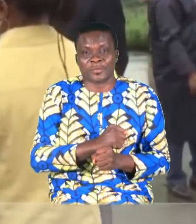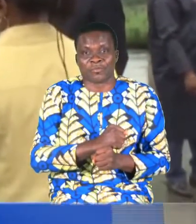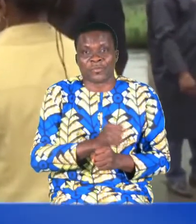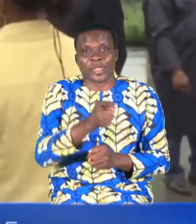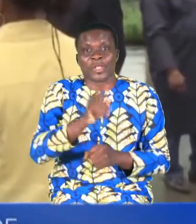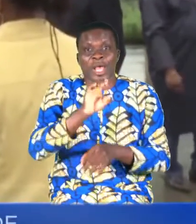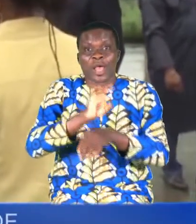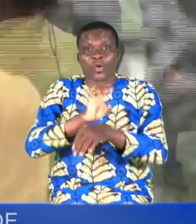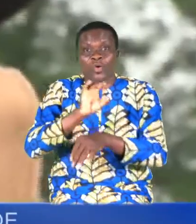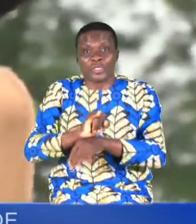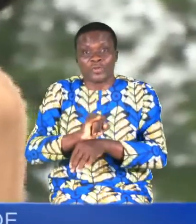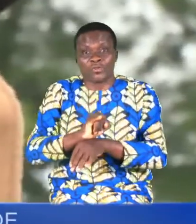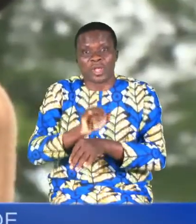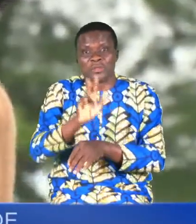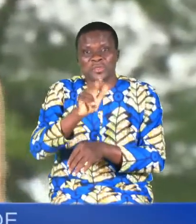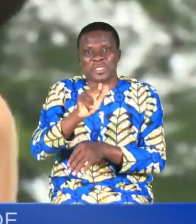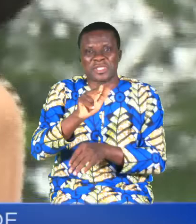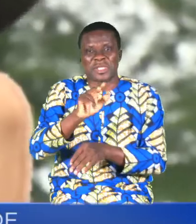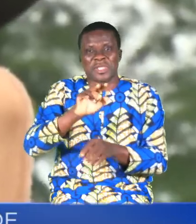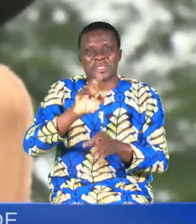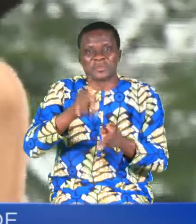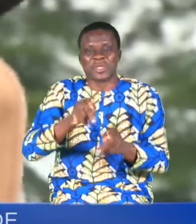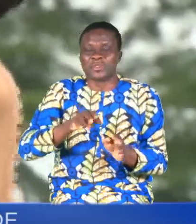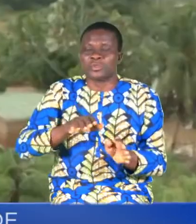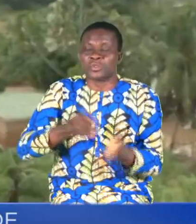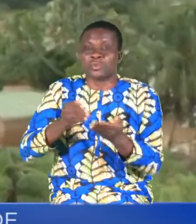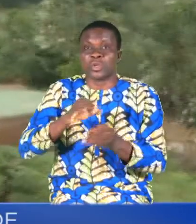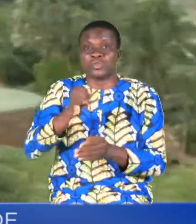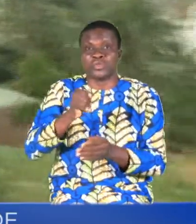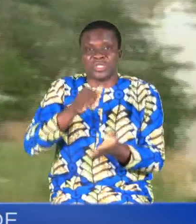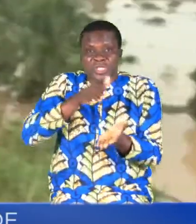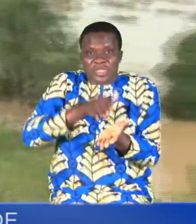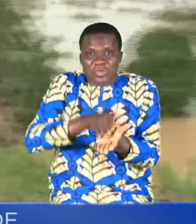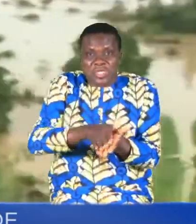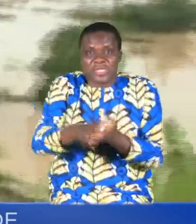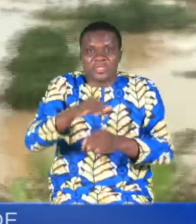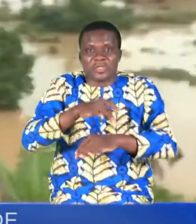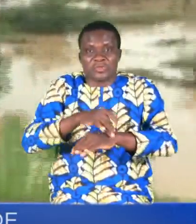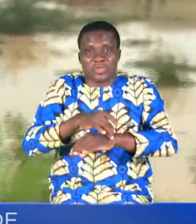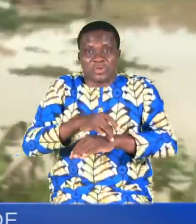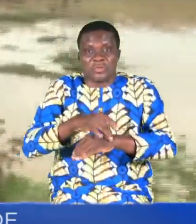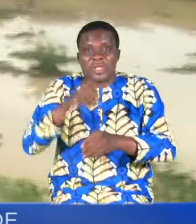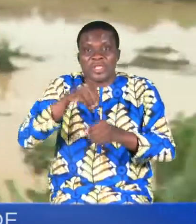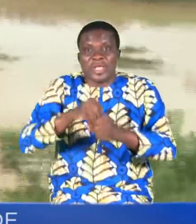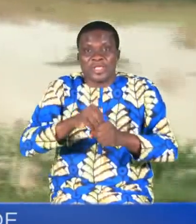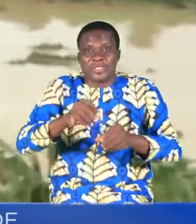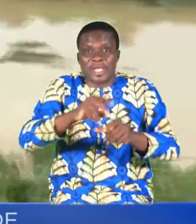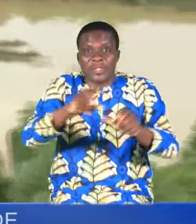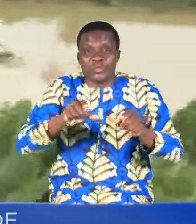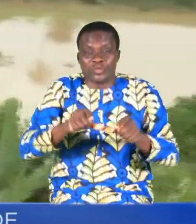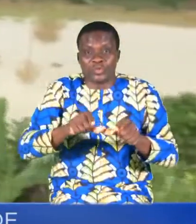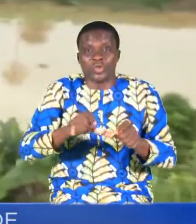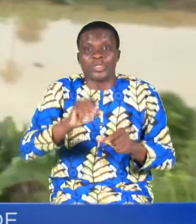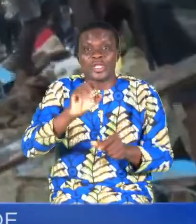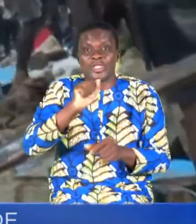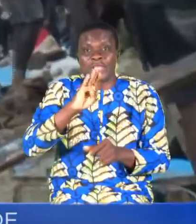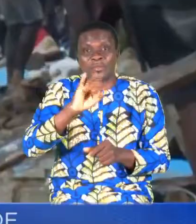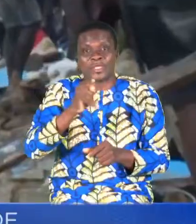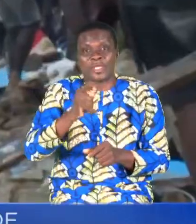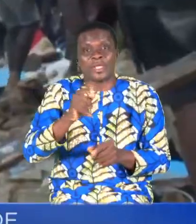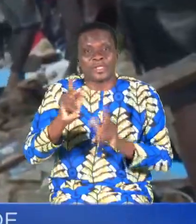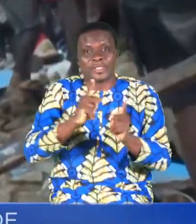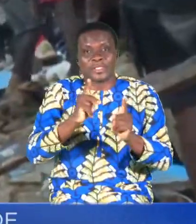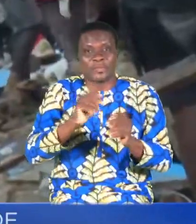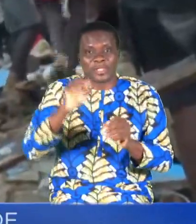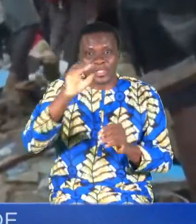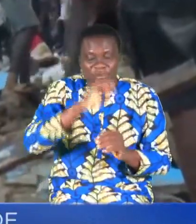En Côte d'Ivoire, au moins 13 personnes sont mortes jeudi dans un glissement de terrain à Aniama, dans la banlieue nord d'Abidjan. Des habitants fouillent